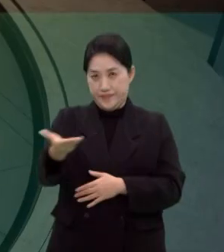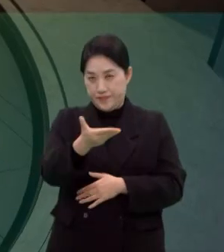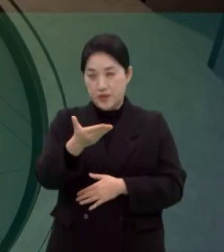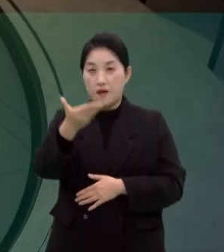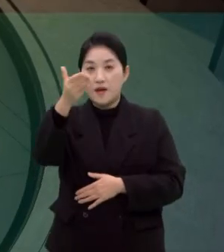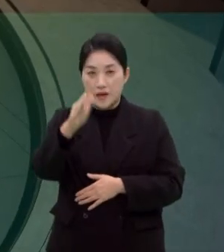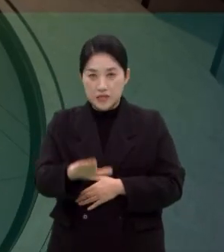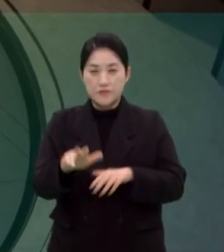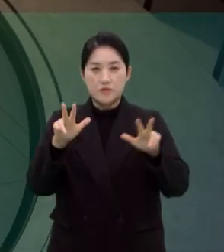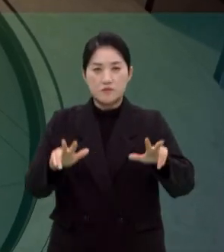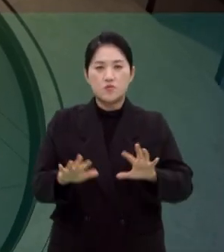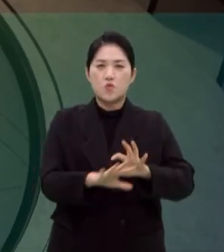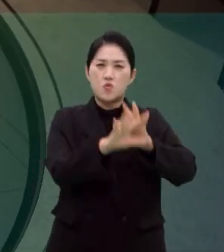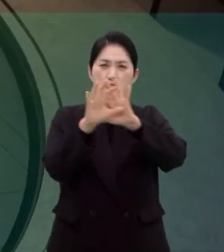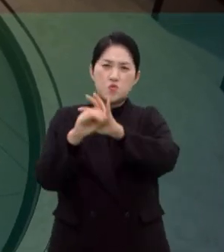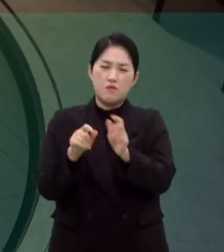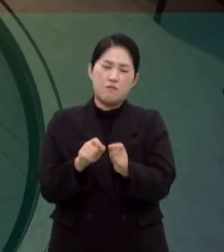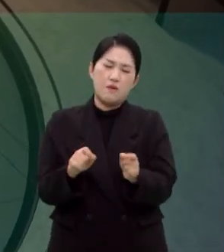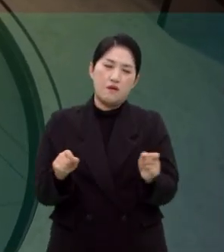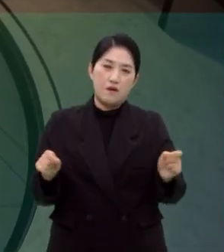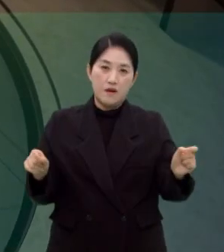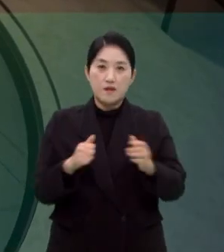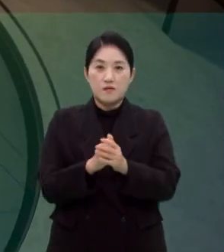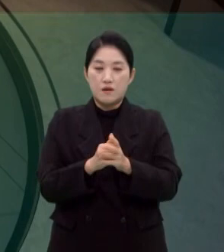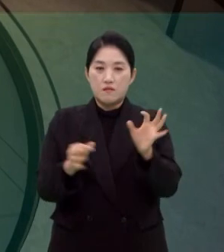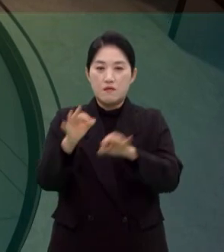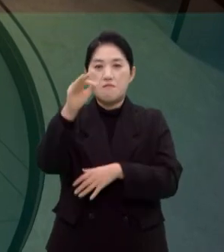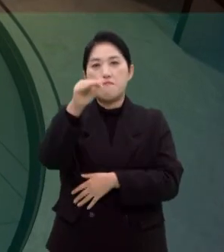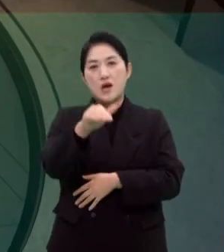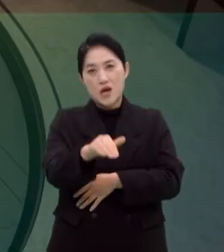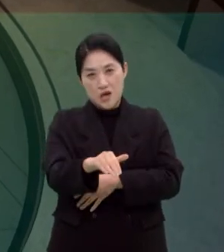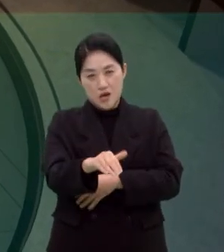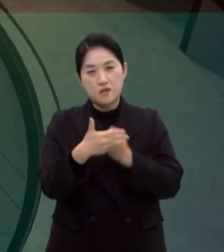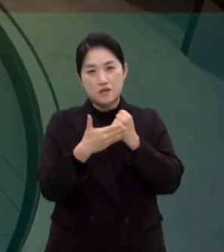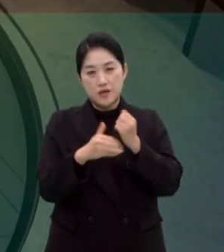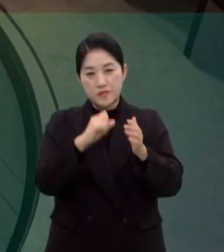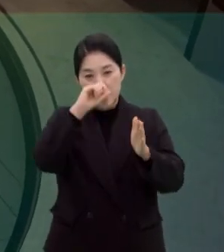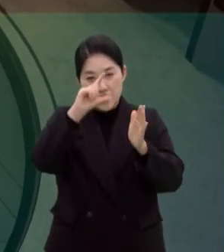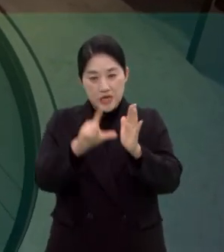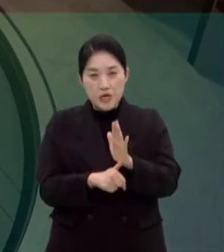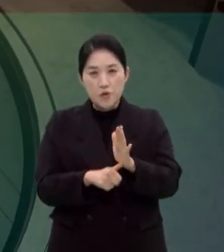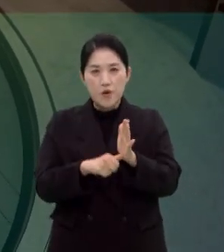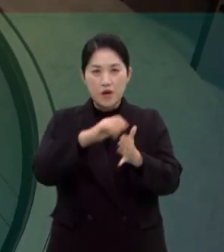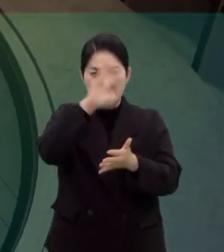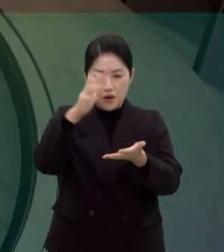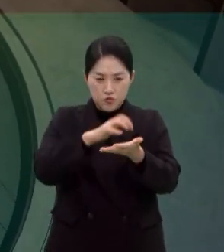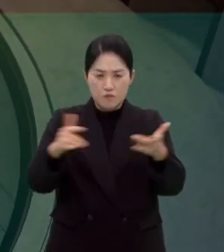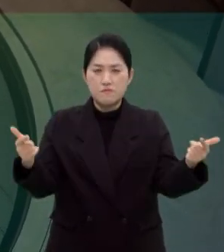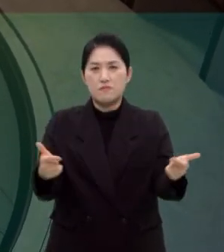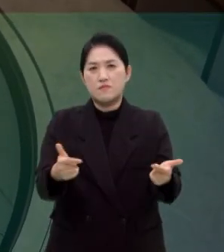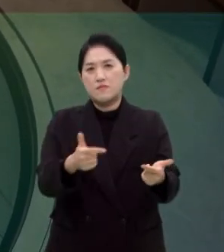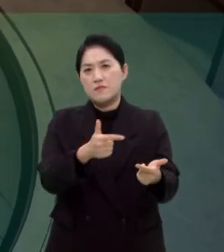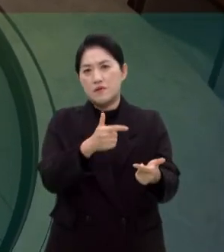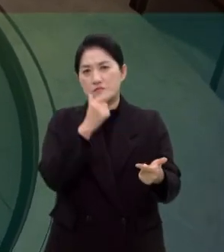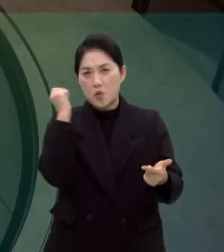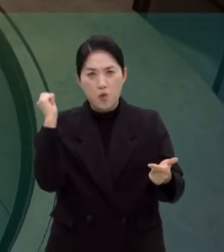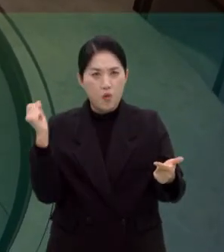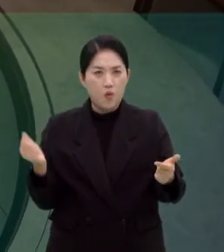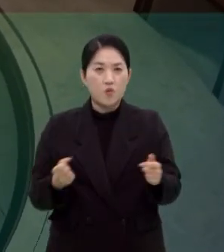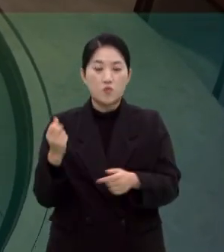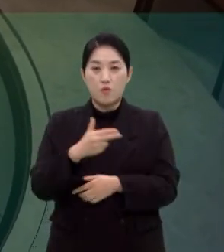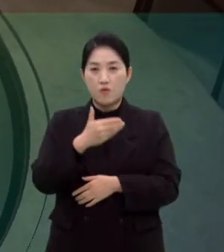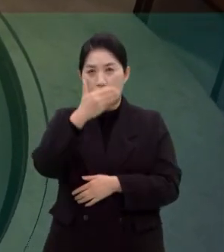하지만 현재 코로나19 장기화 속 경기 침체는 기회 총량의 부족으로 이어지고 우리